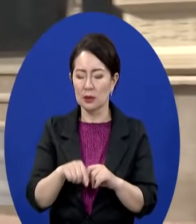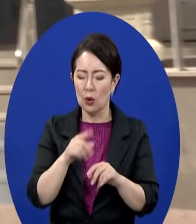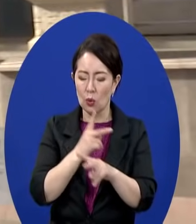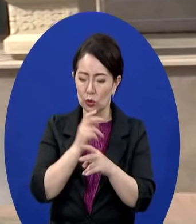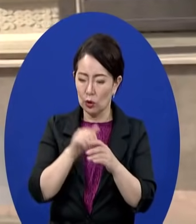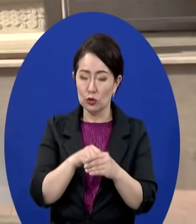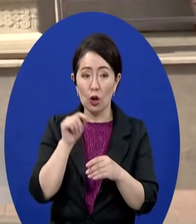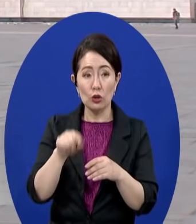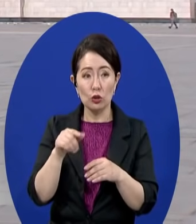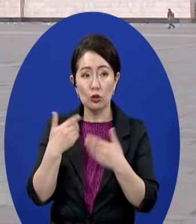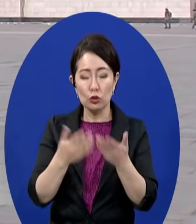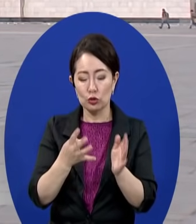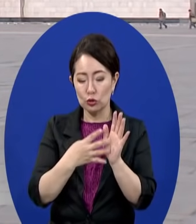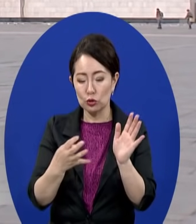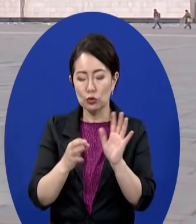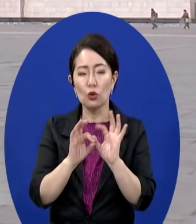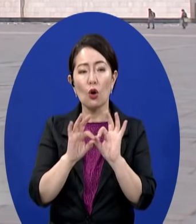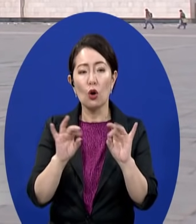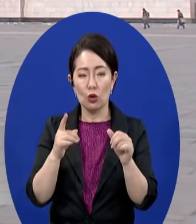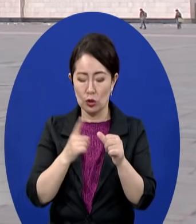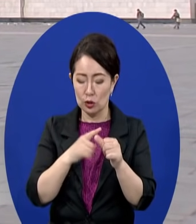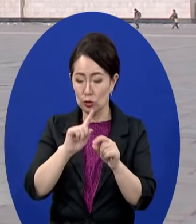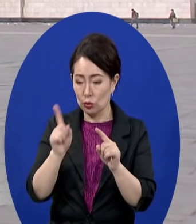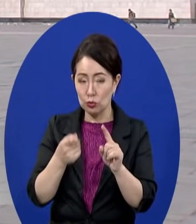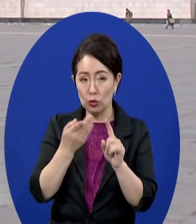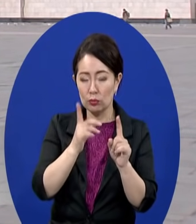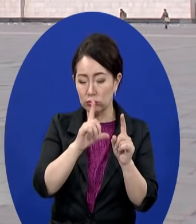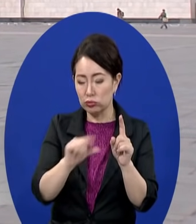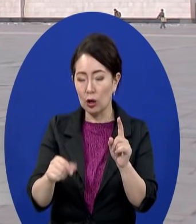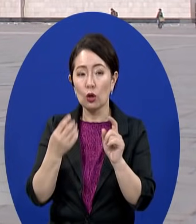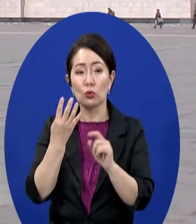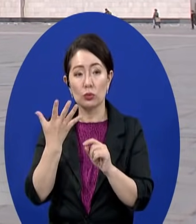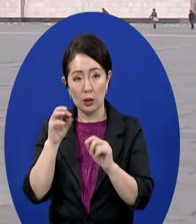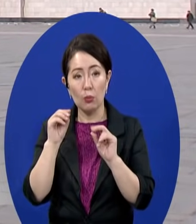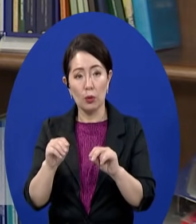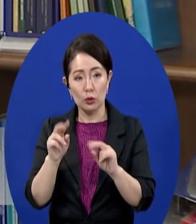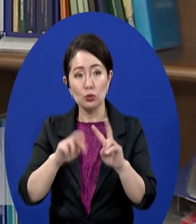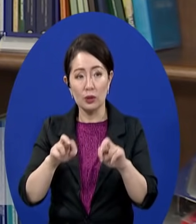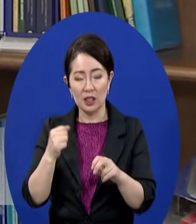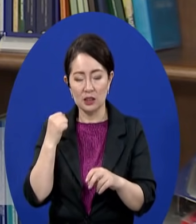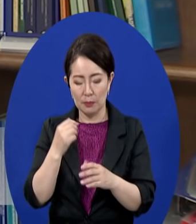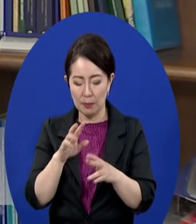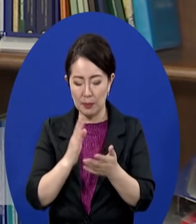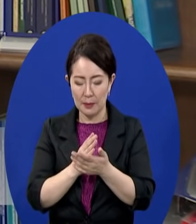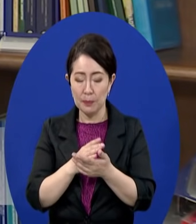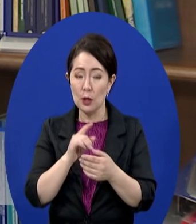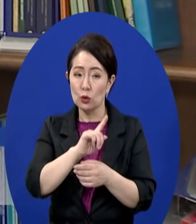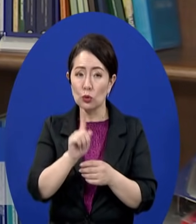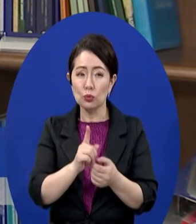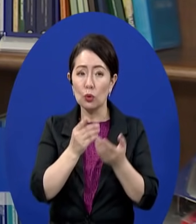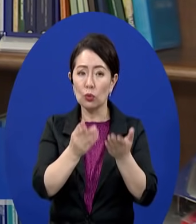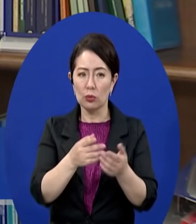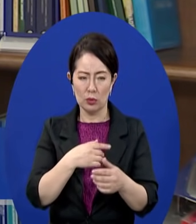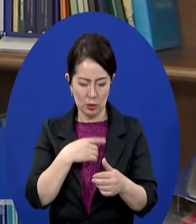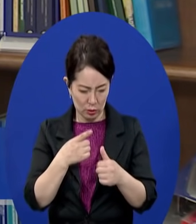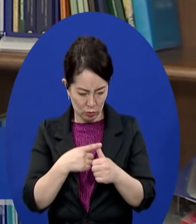өнөөдөр олгогдож байгаа 900 гаруй нэр төрлийн зөвшөөрөл 450 болж буурах судалгаа байна. Энэ зөвшөөрөл гэдгийг одоо хин дуртай алтан